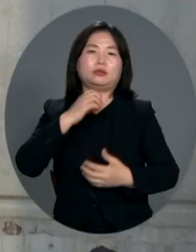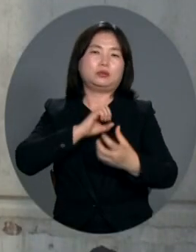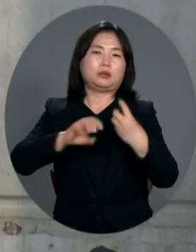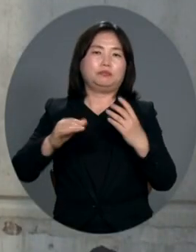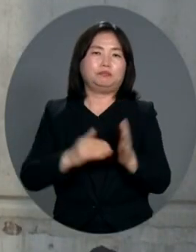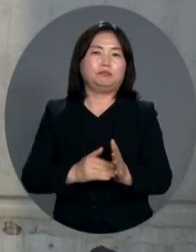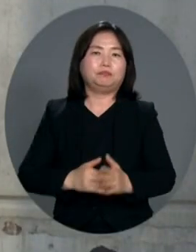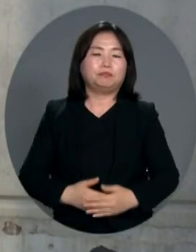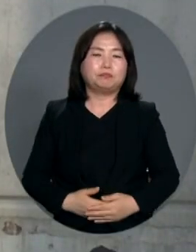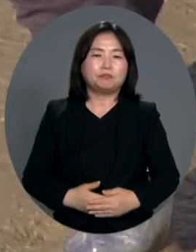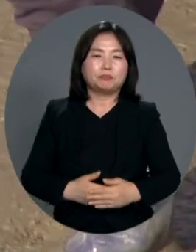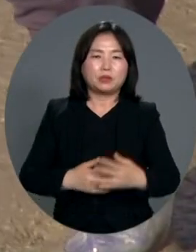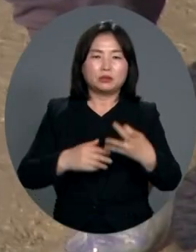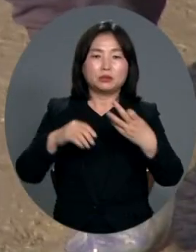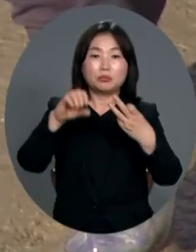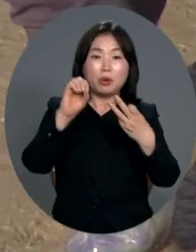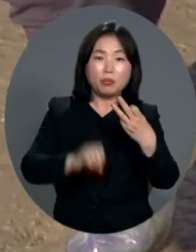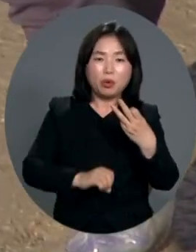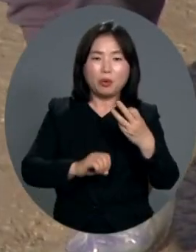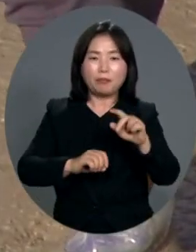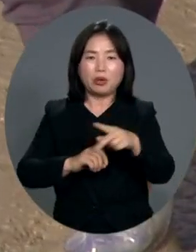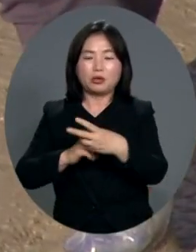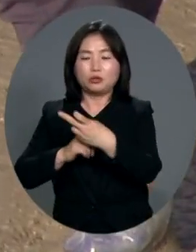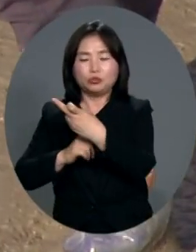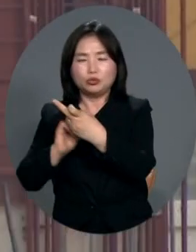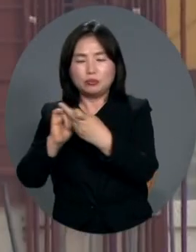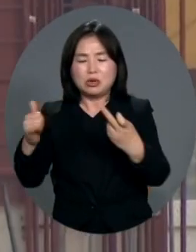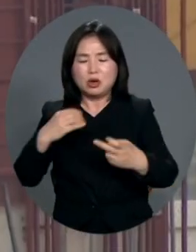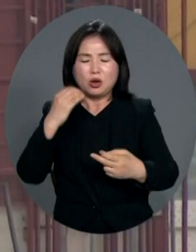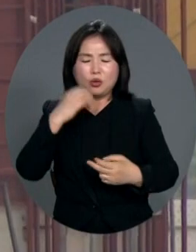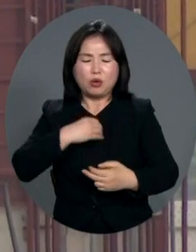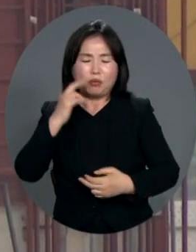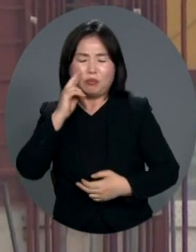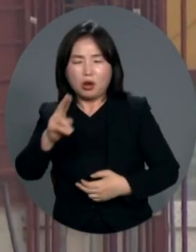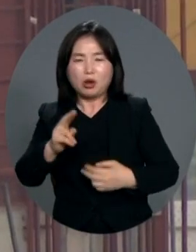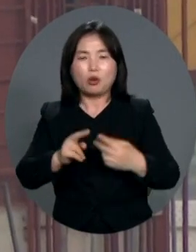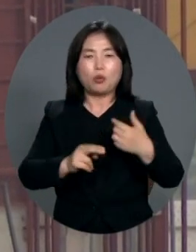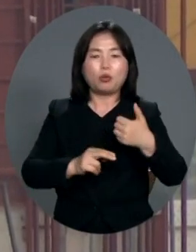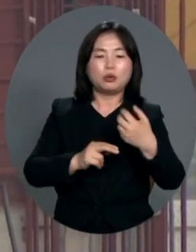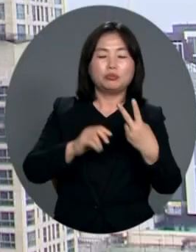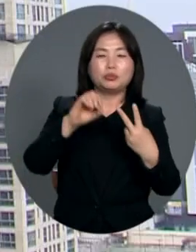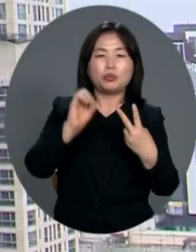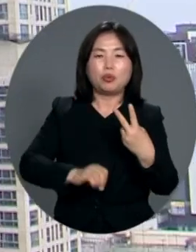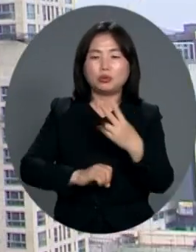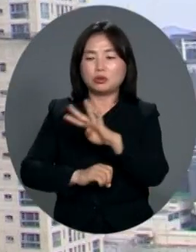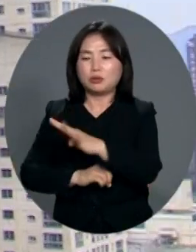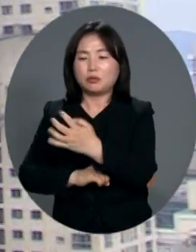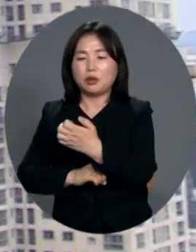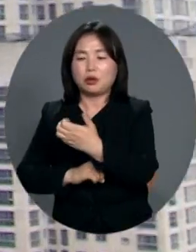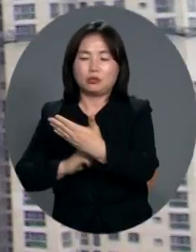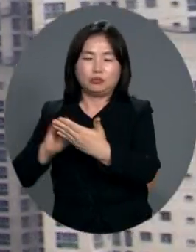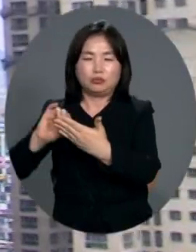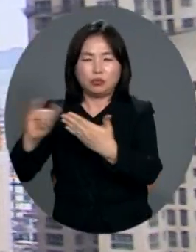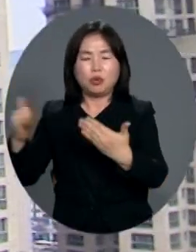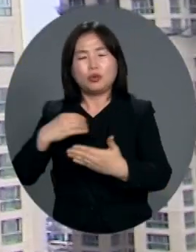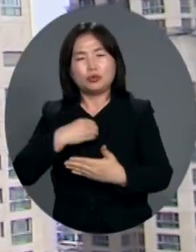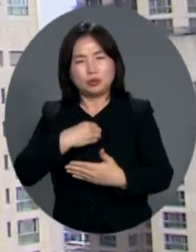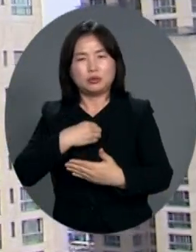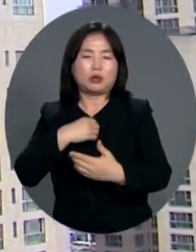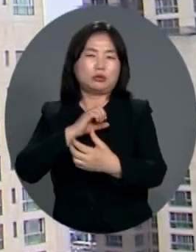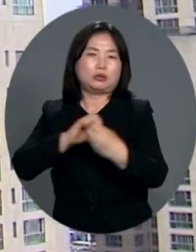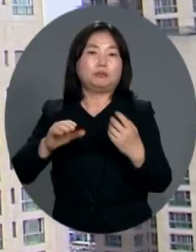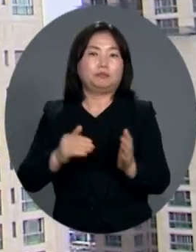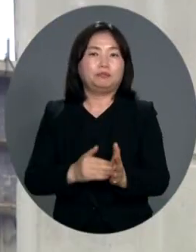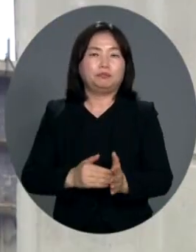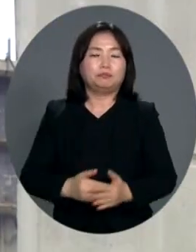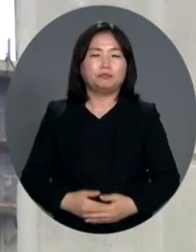했습니다. 13%인 112명은 매우 위험하다, 52%인 449명은 위험하다고